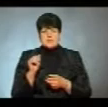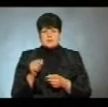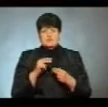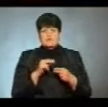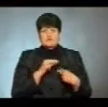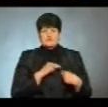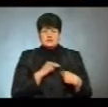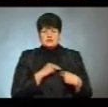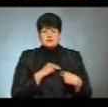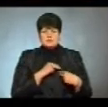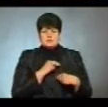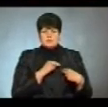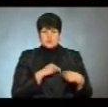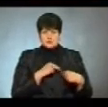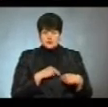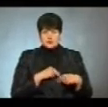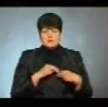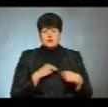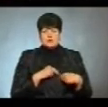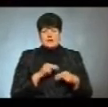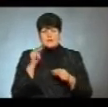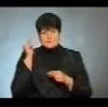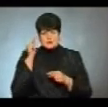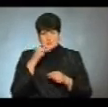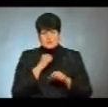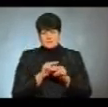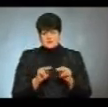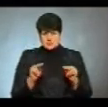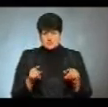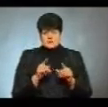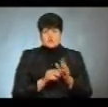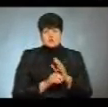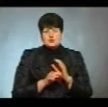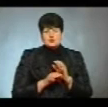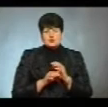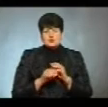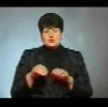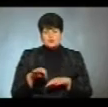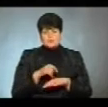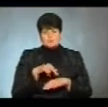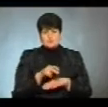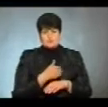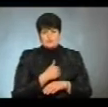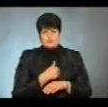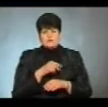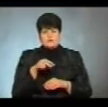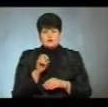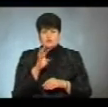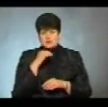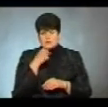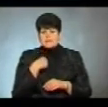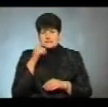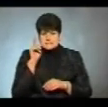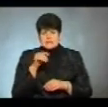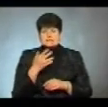трудового навчання. Її чоловік пішов на схід добровольцем у 2014 році. Я знаю, як